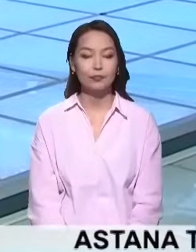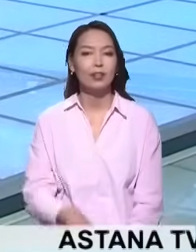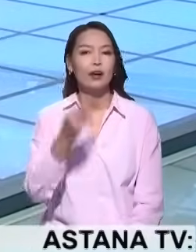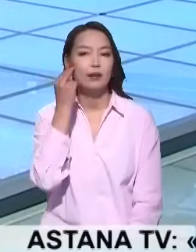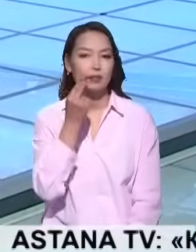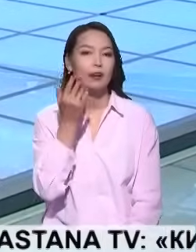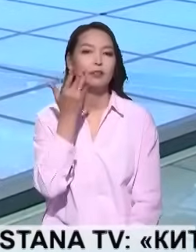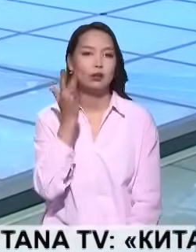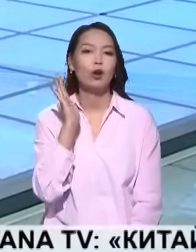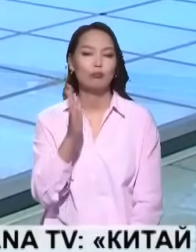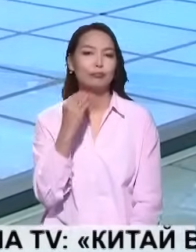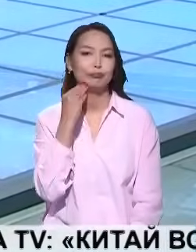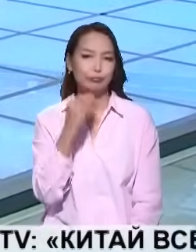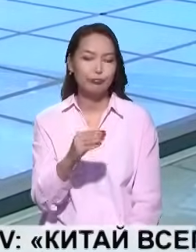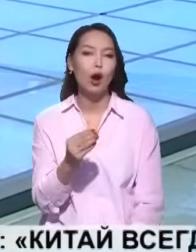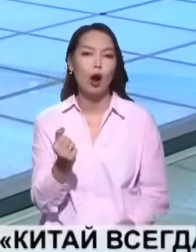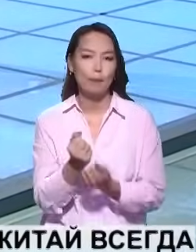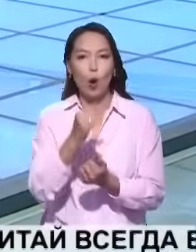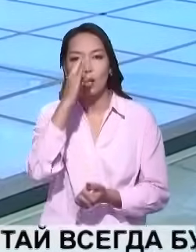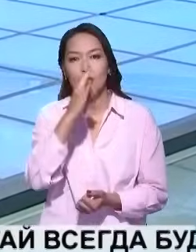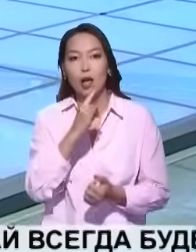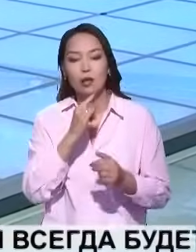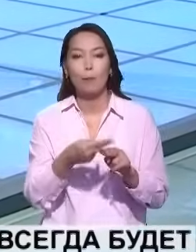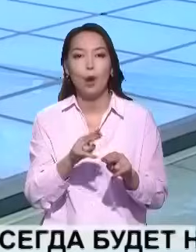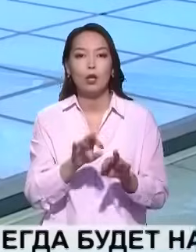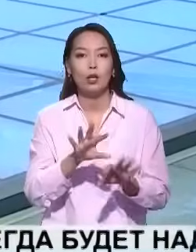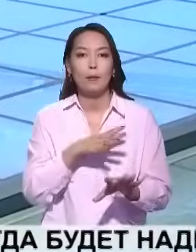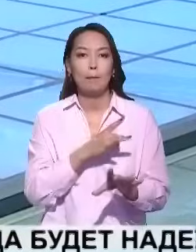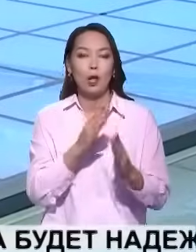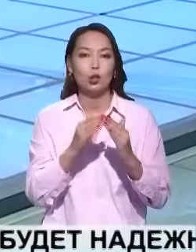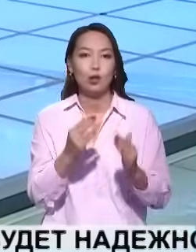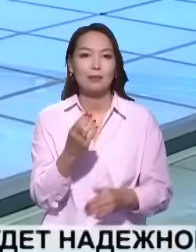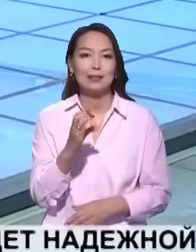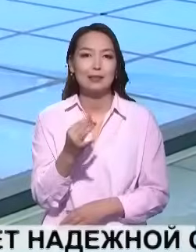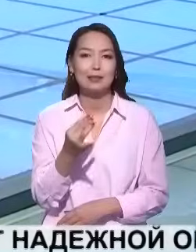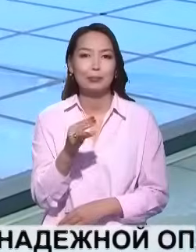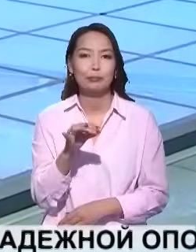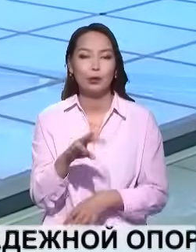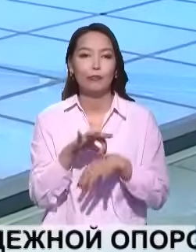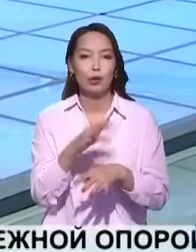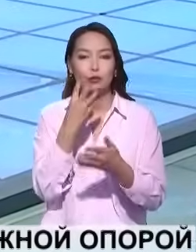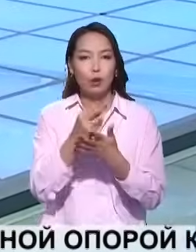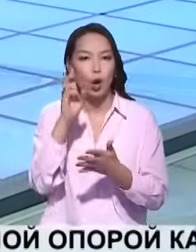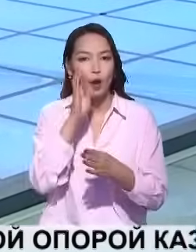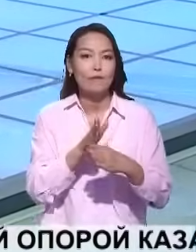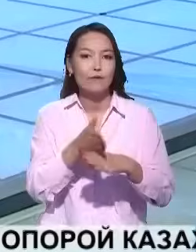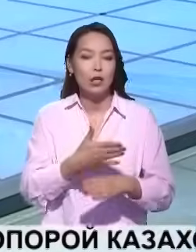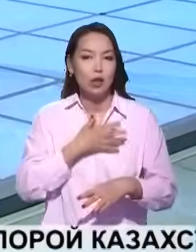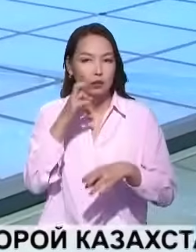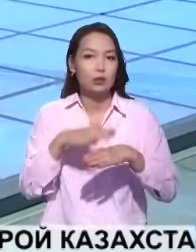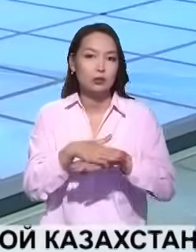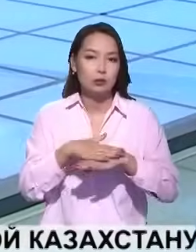Китай всегда будет надежной опорой Казахстану. Об этом в Акорде заявил Си Цзиньпин в ходе своего государственного визита в нашу страну. Во